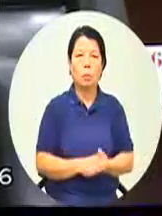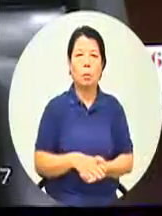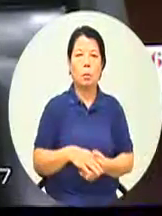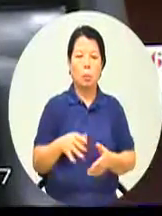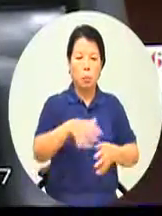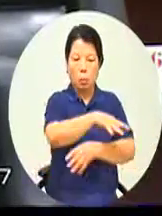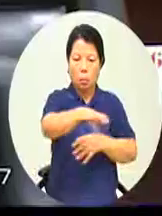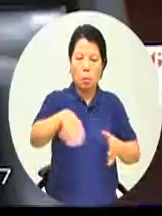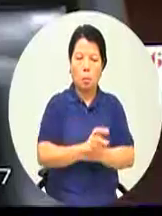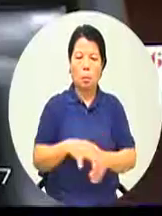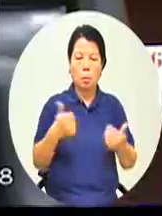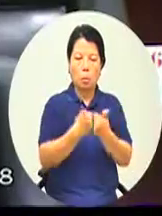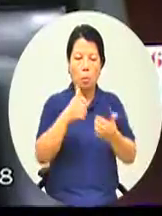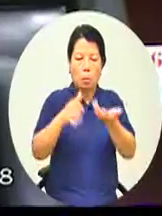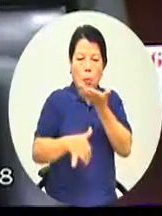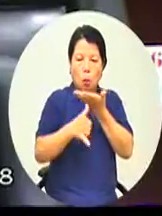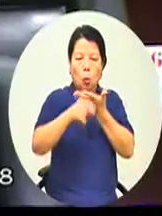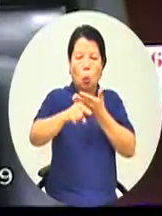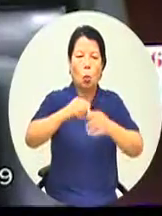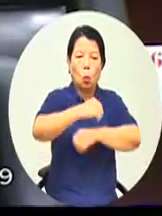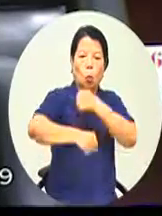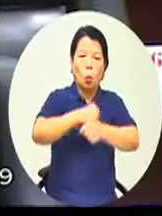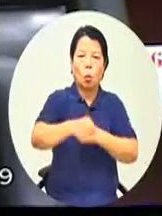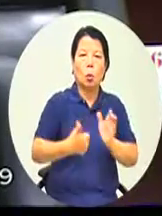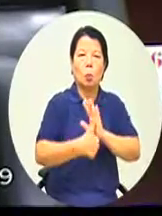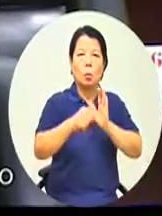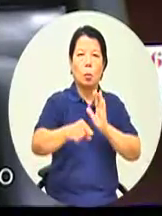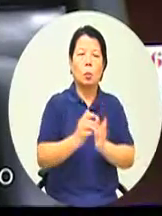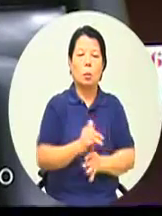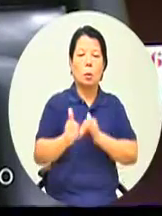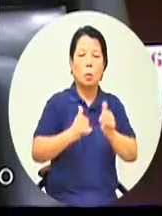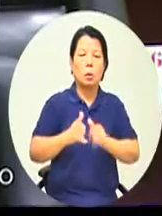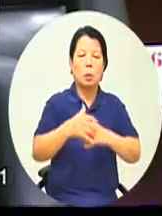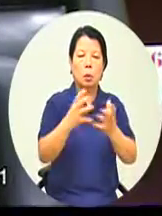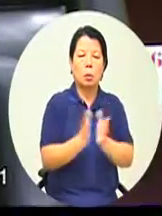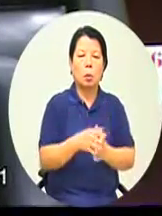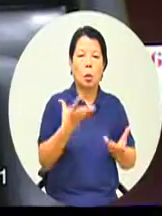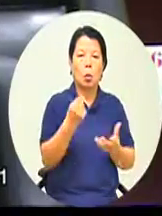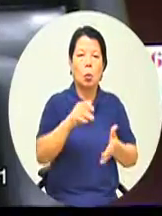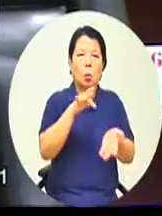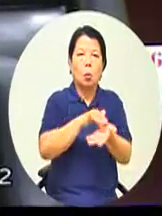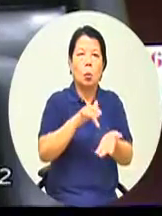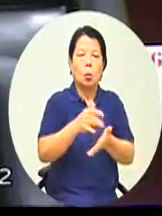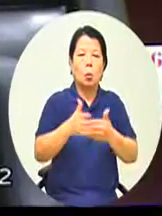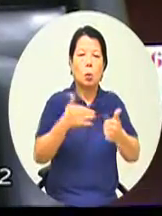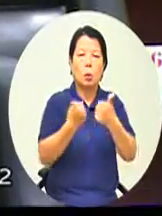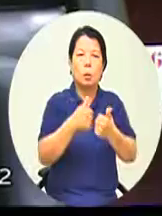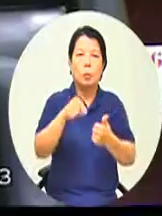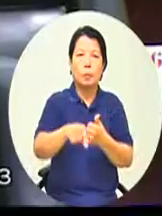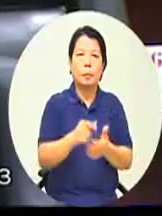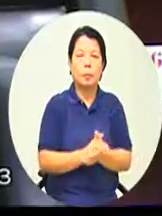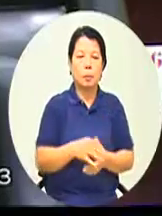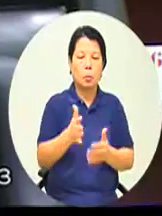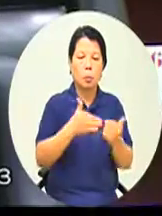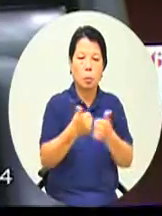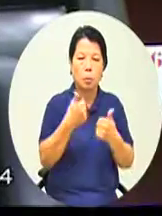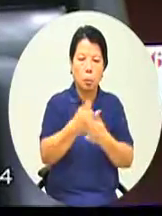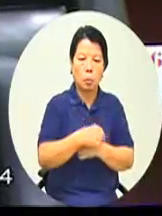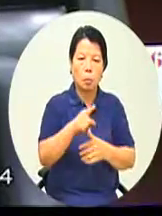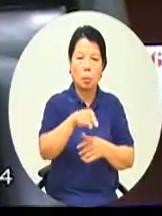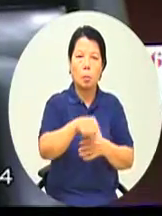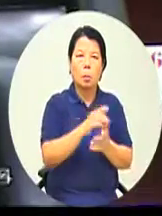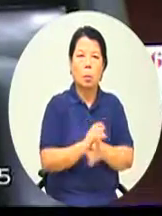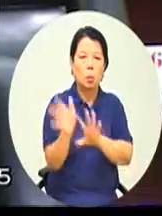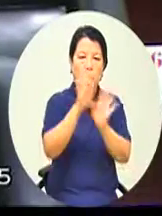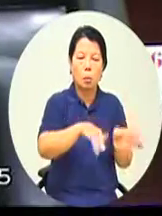些反毒活动，它是一个名叫社团法人台湾无毒世界协会。那我想这一个协会背后大家都很